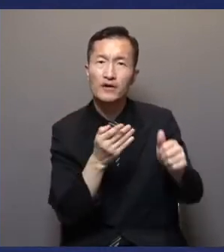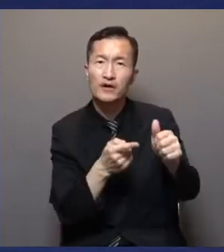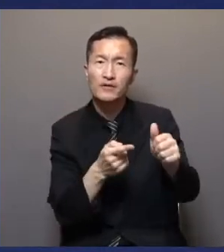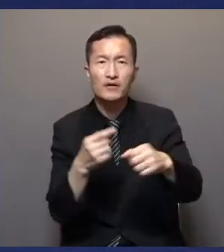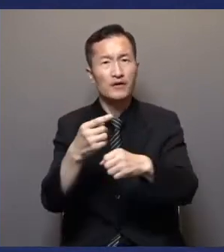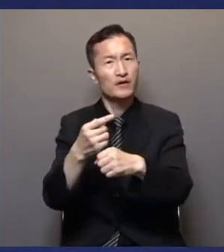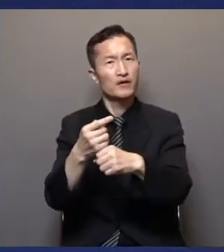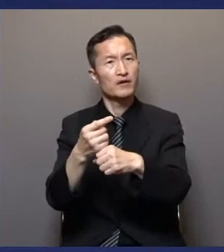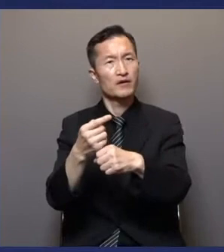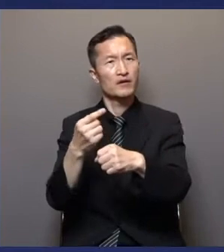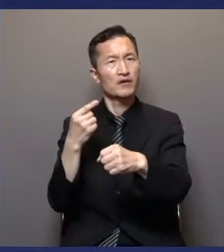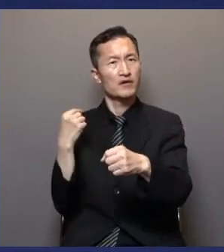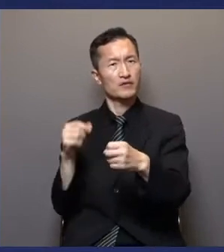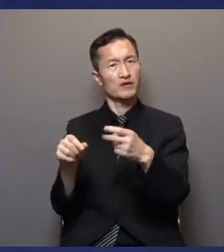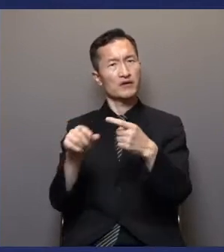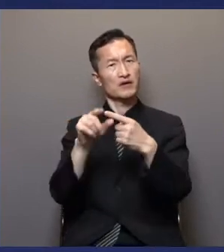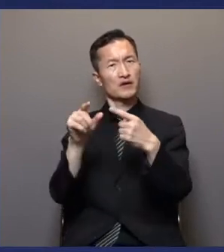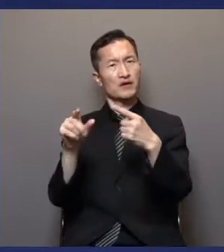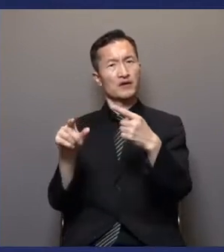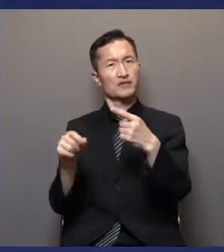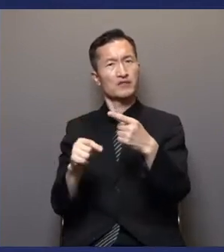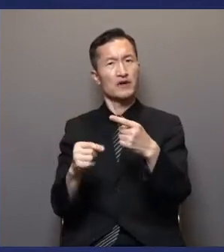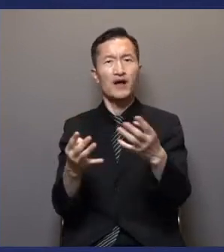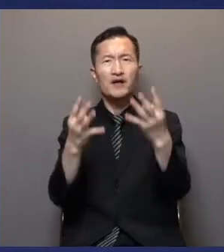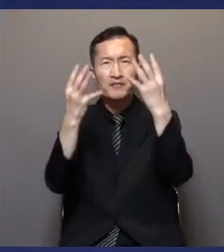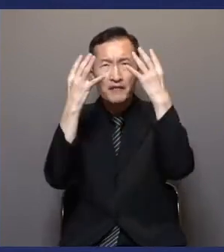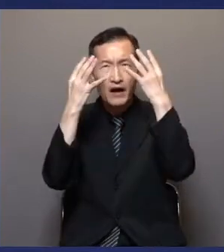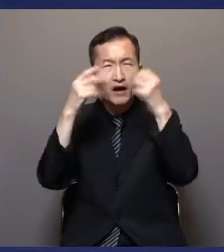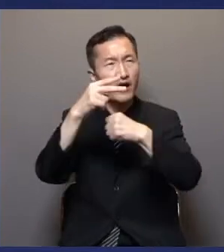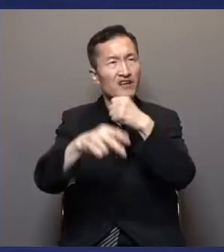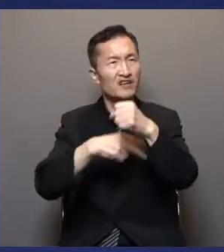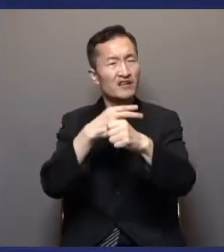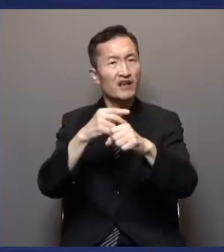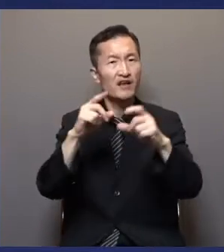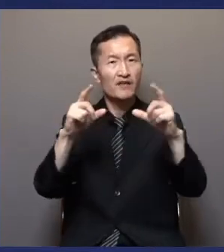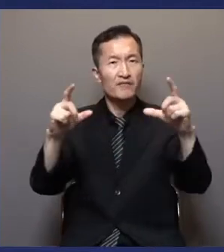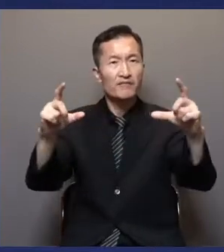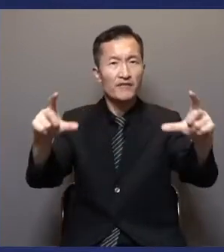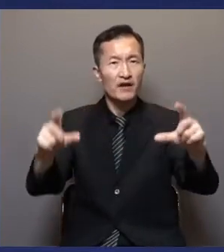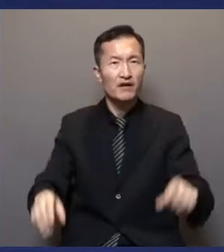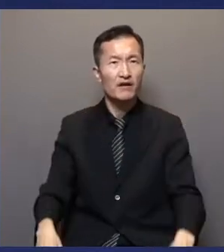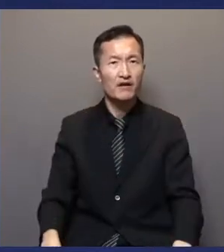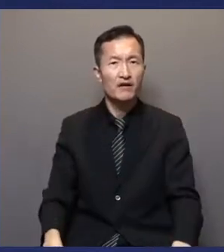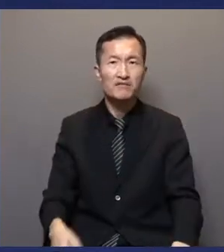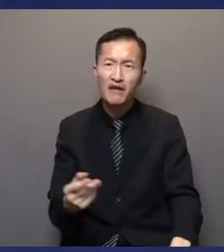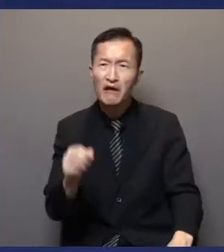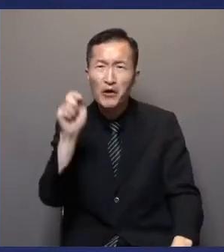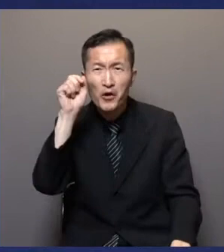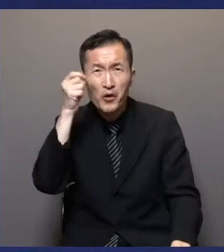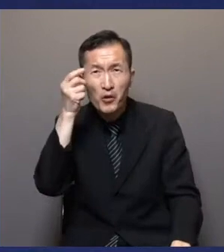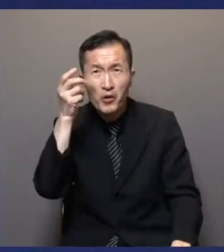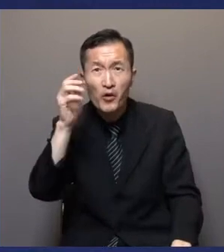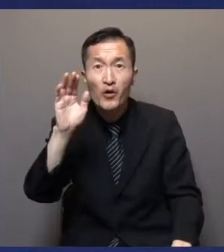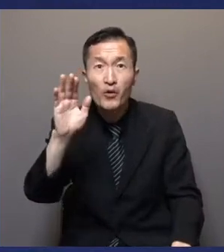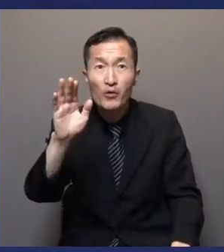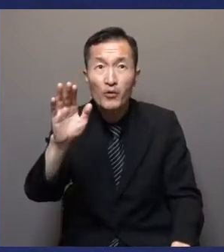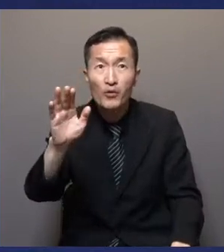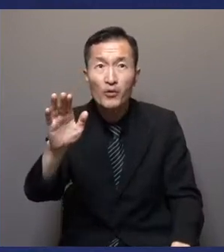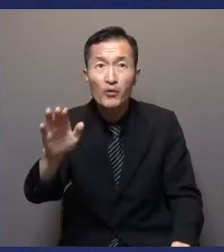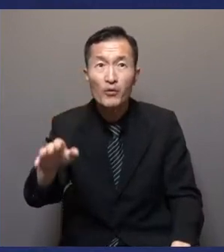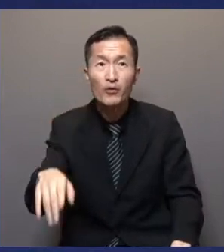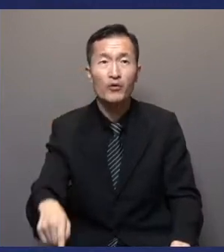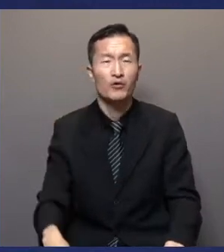작년 1월에 뇌물죄로 징역 2년 6개월이 확정되었습니다. 그런데 몇 달 뒤에 가석방 됐습니다. 그리고 엊그저께